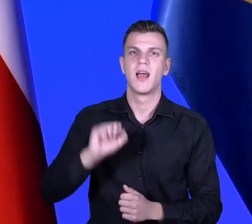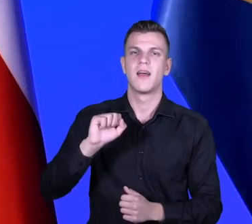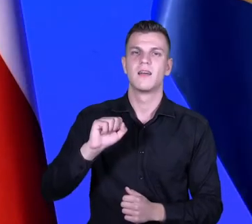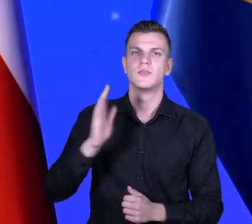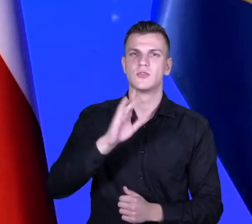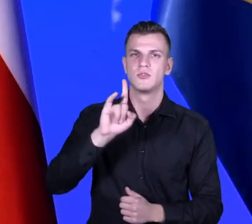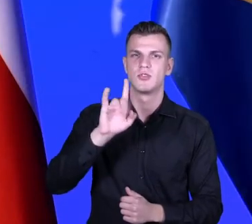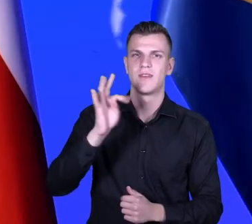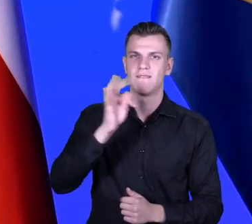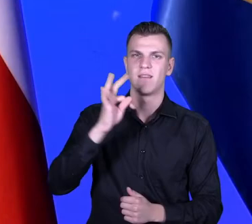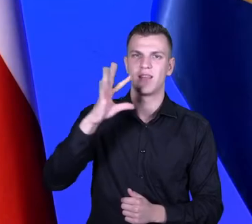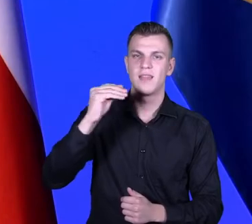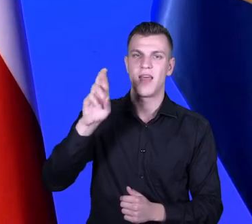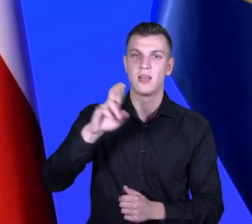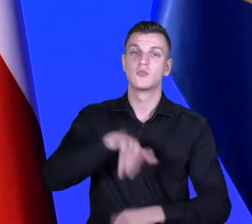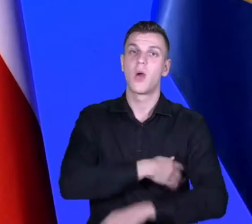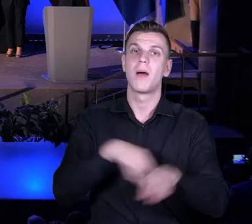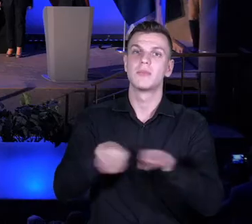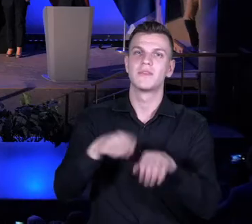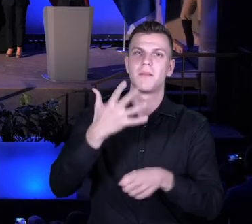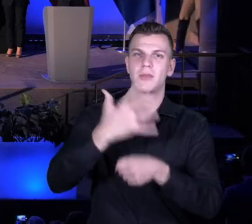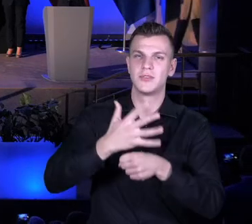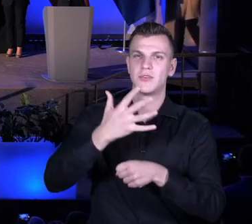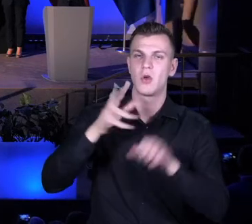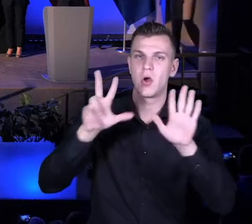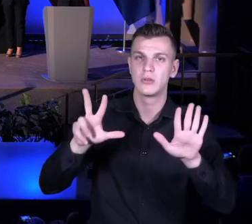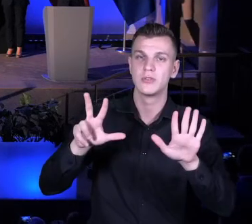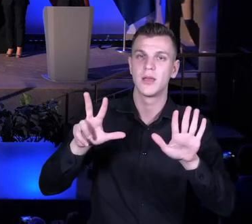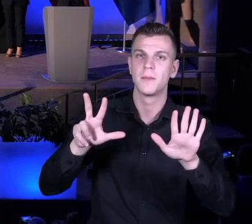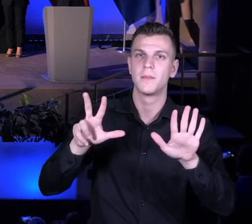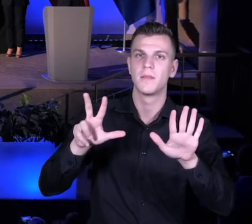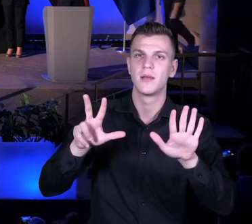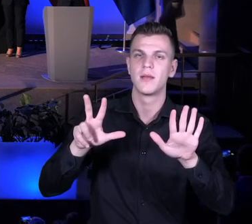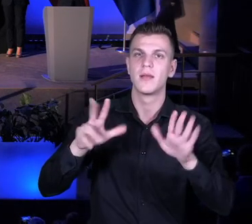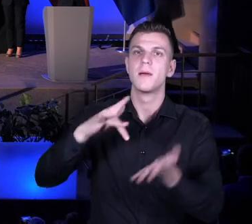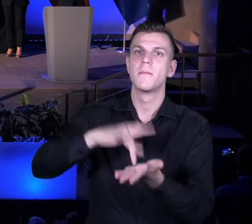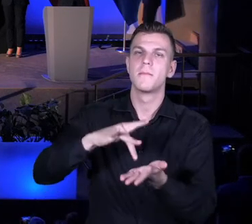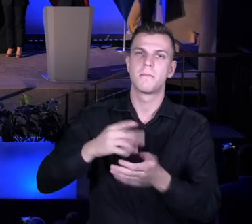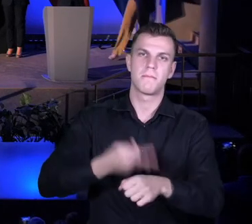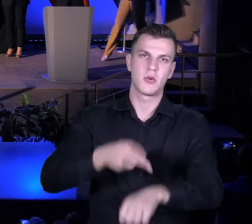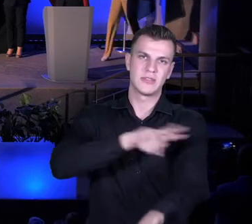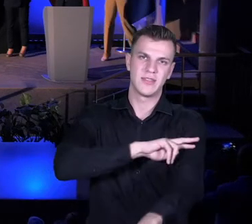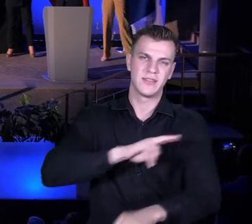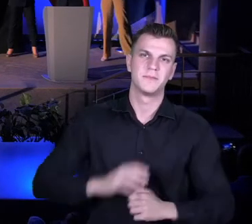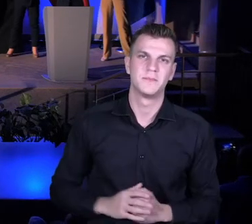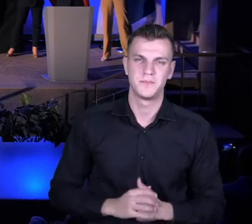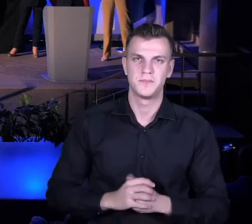Szyfter ze Szkoły Podstawowej nr 58 imienia Jerzego Kukuczki w Poznaniu.